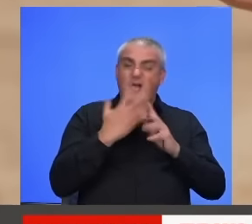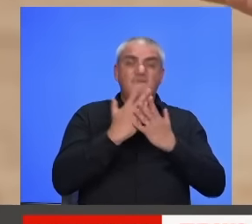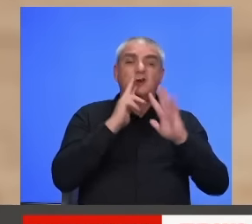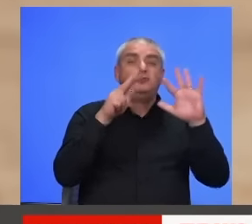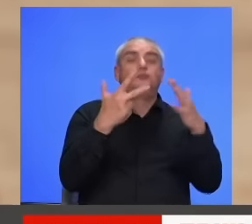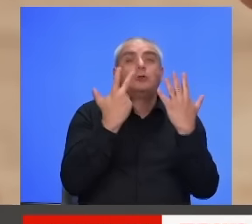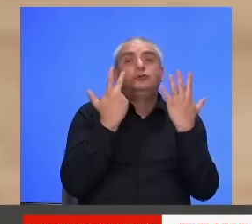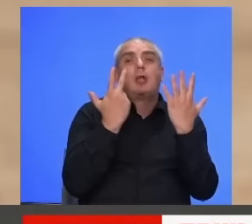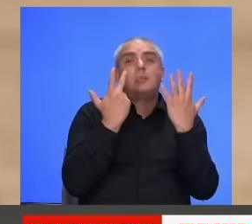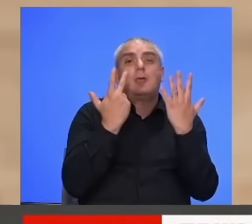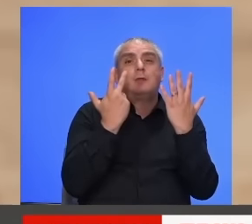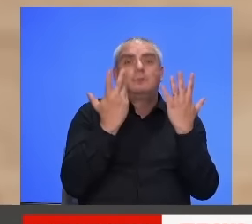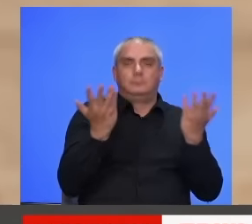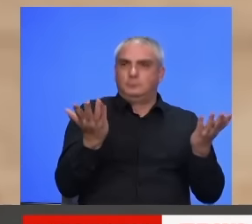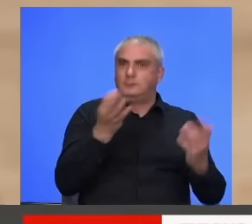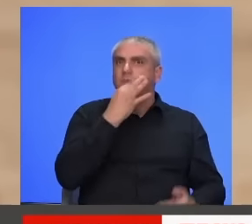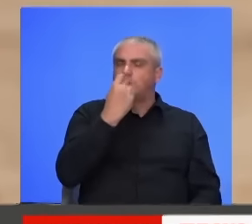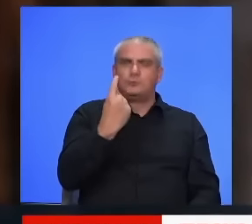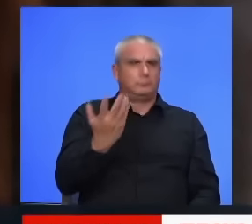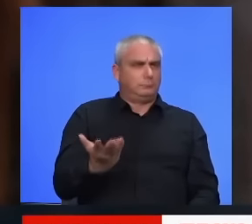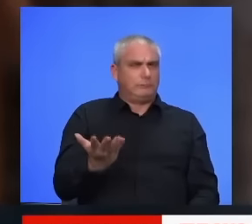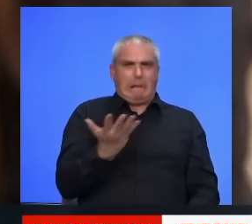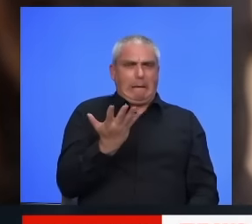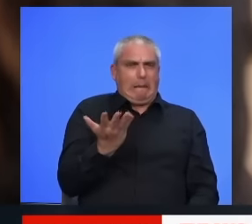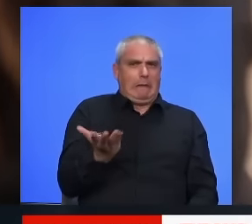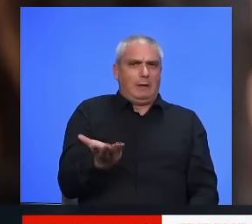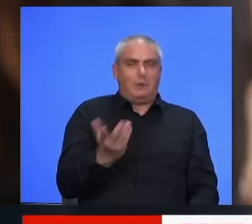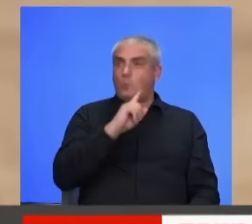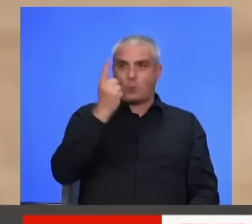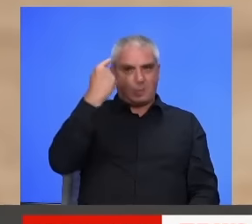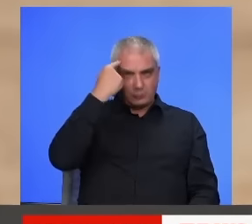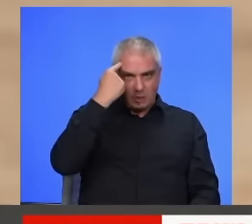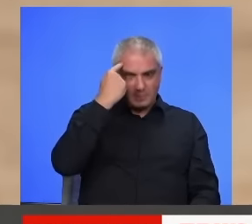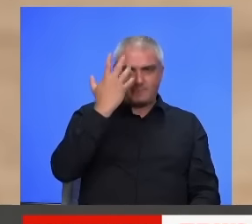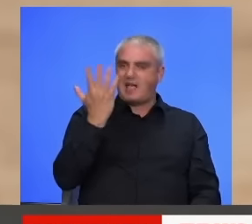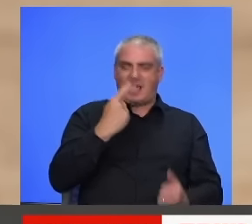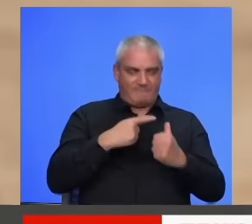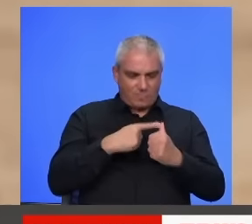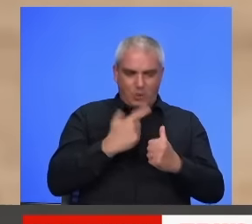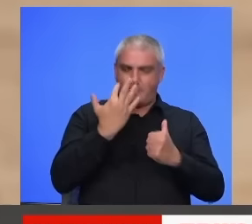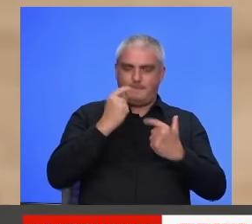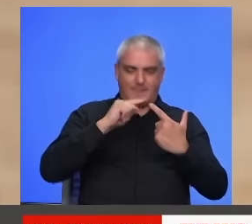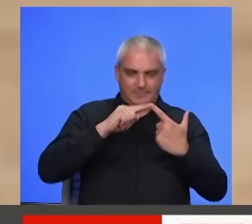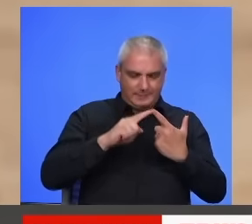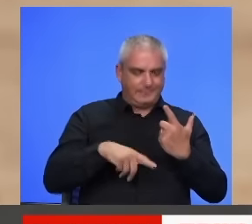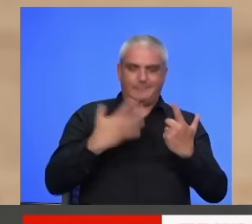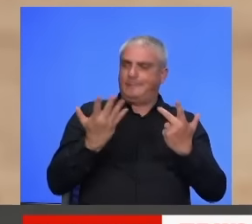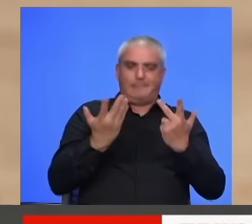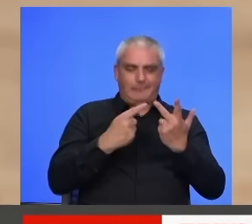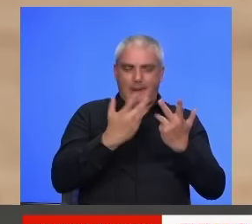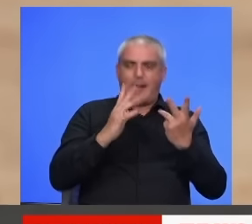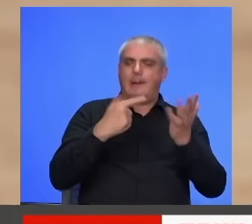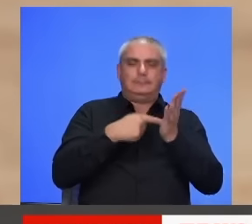מתנהלת 8 שנים אחרי. אתה יכול לשאול את עצמך, איך יכול להיות? כולם יודעים איפה, מתי, איך,